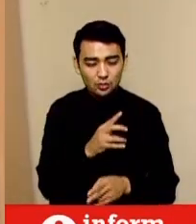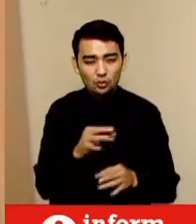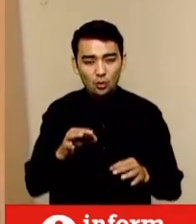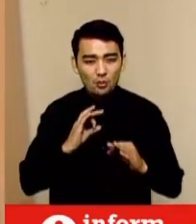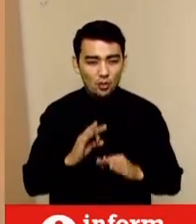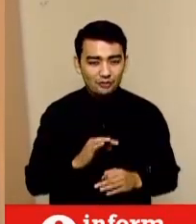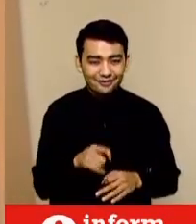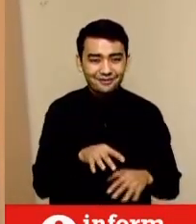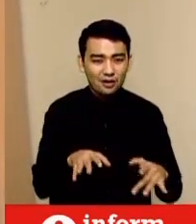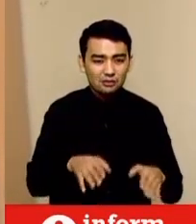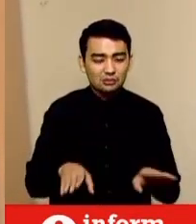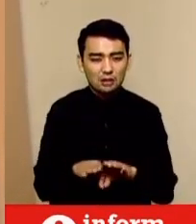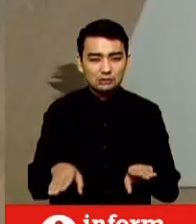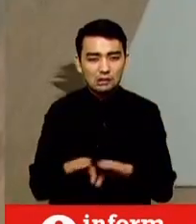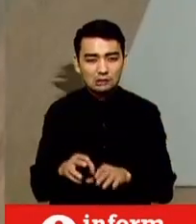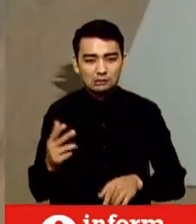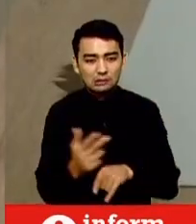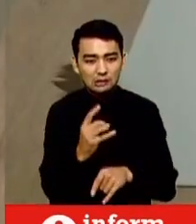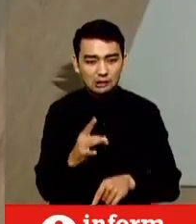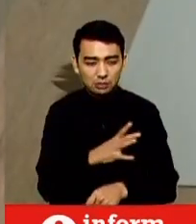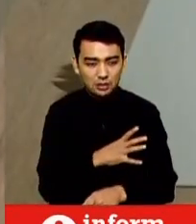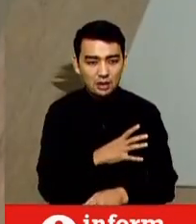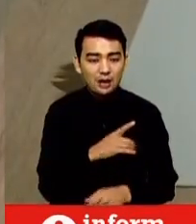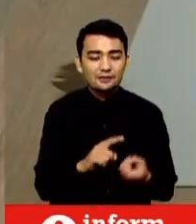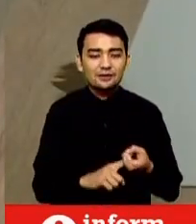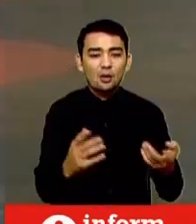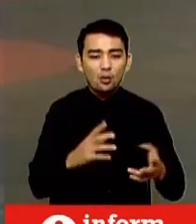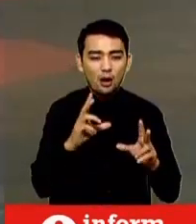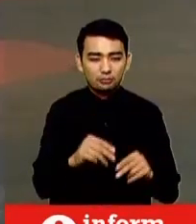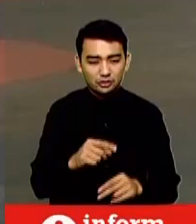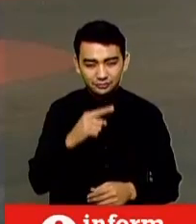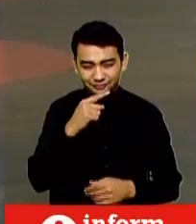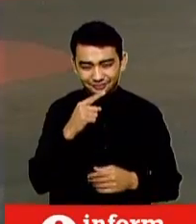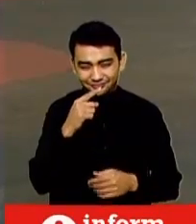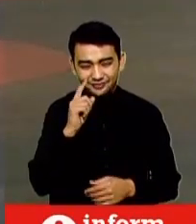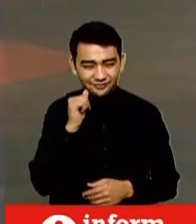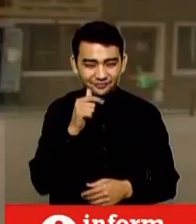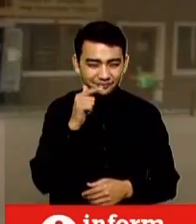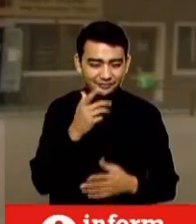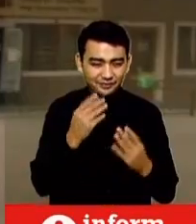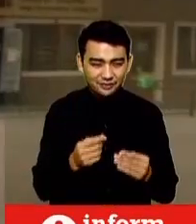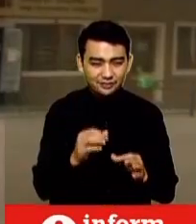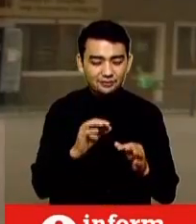3 закрыла дело. С чем это связано, в госоргане обещали ответить на днях. Дамир Анитов, Ринат Абулхаиров, Информбюро.